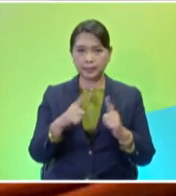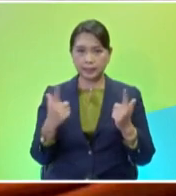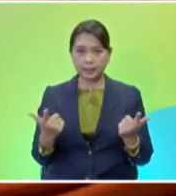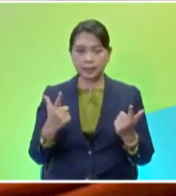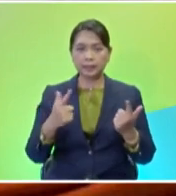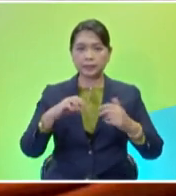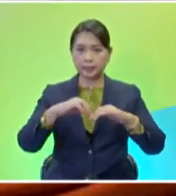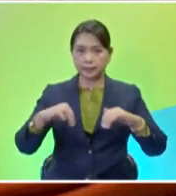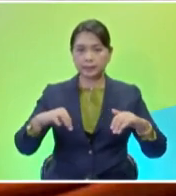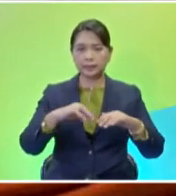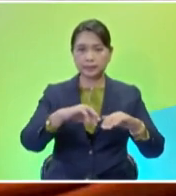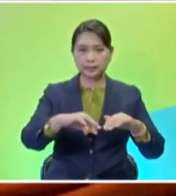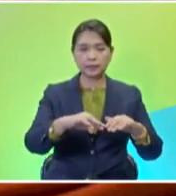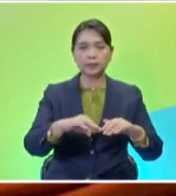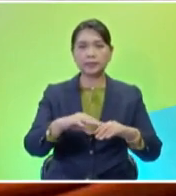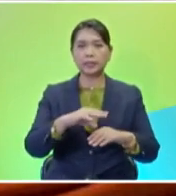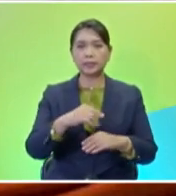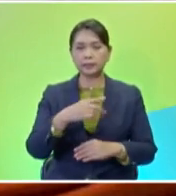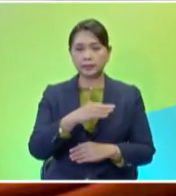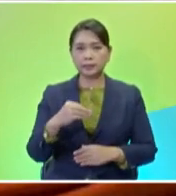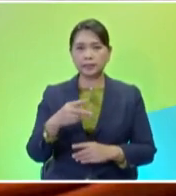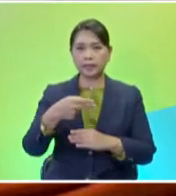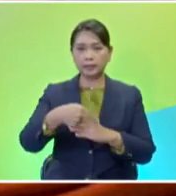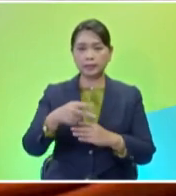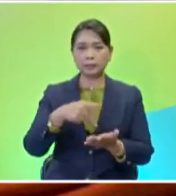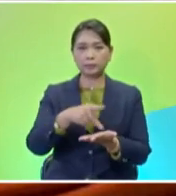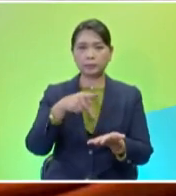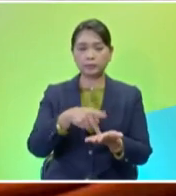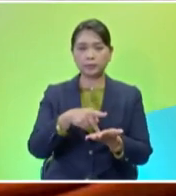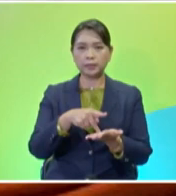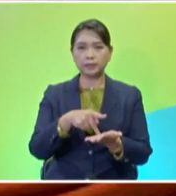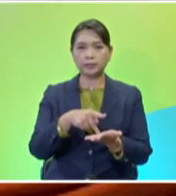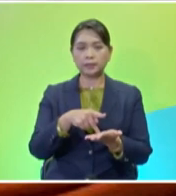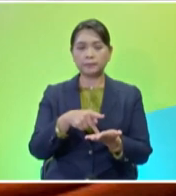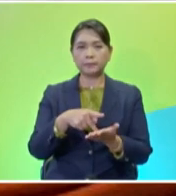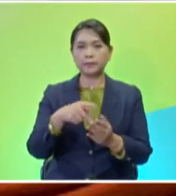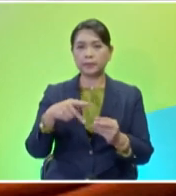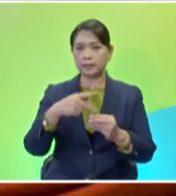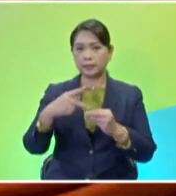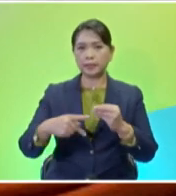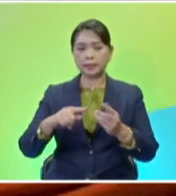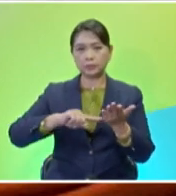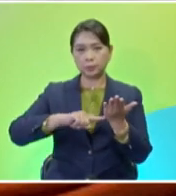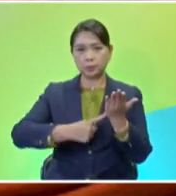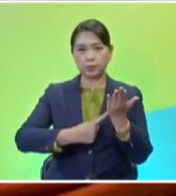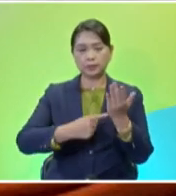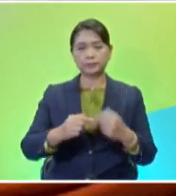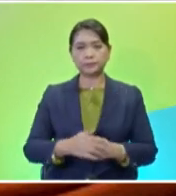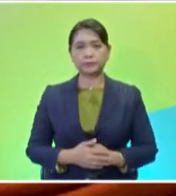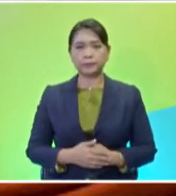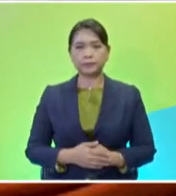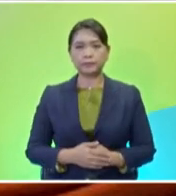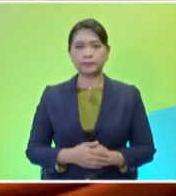jenis lalu dihantar ke pusat pengumpulan bahan kita semula Kampung Sentosa cintai alam